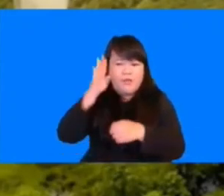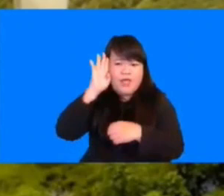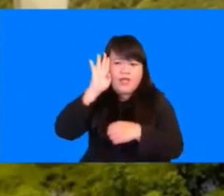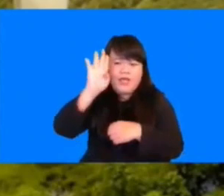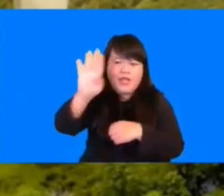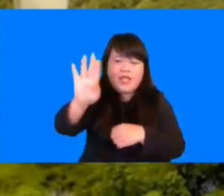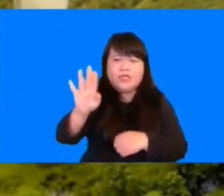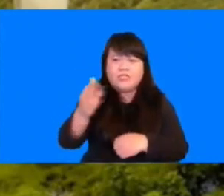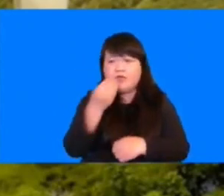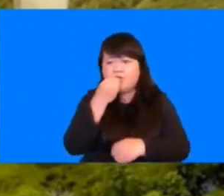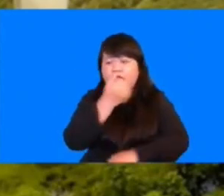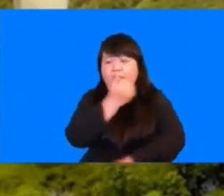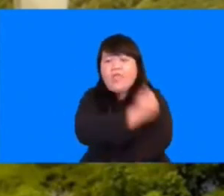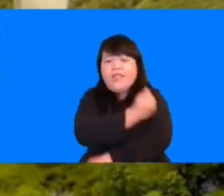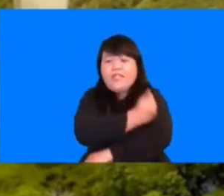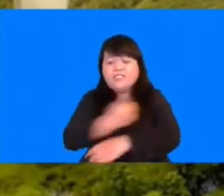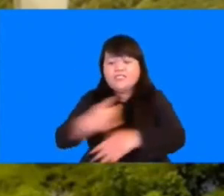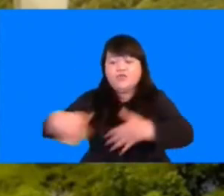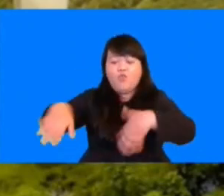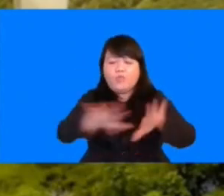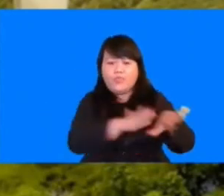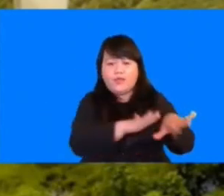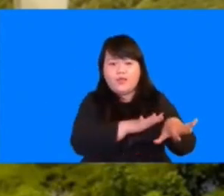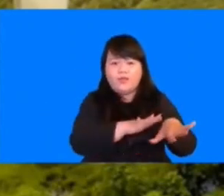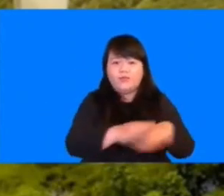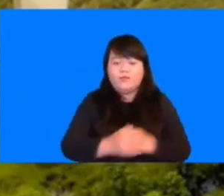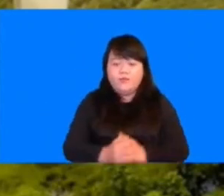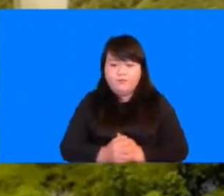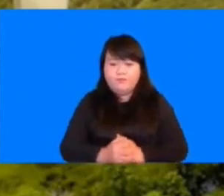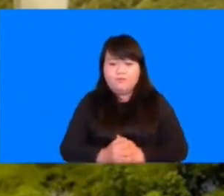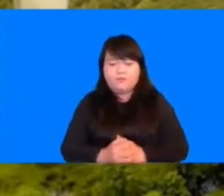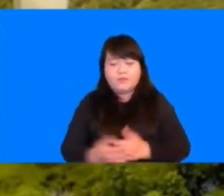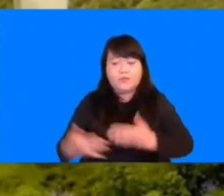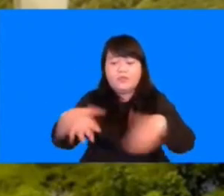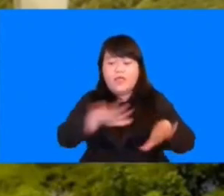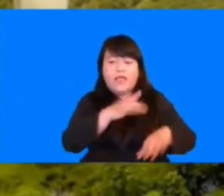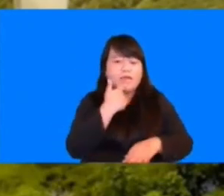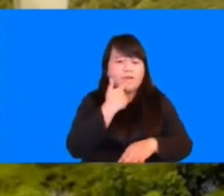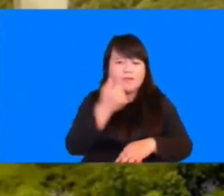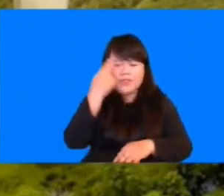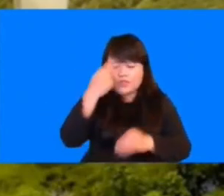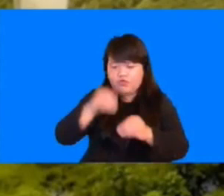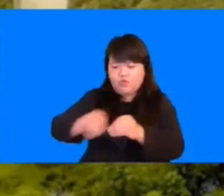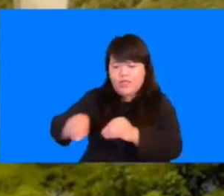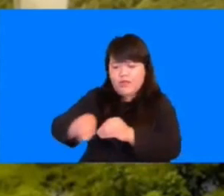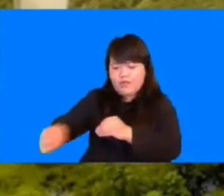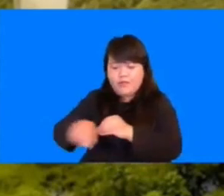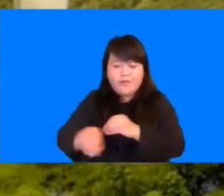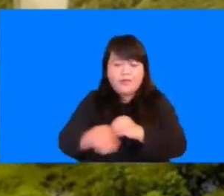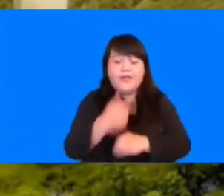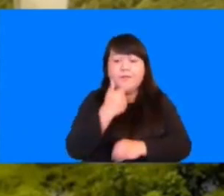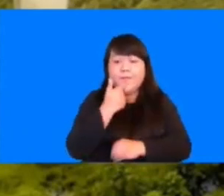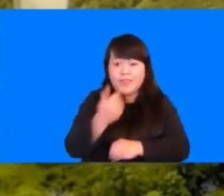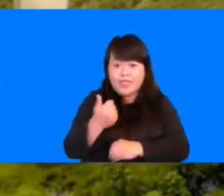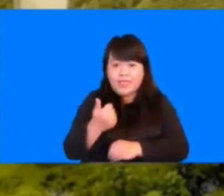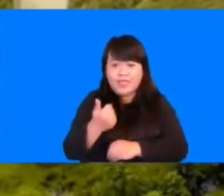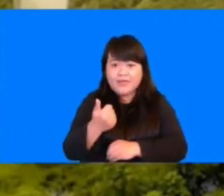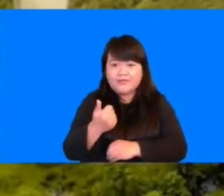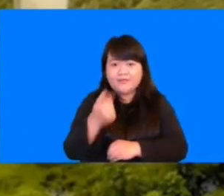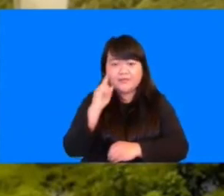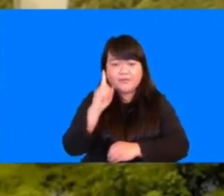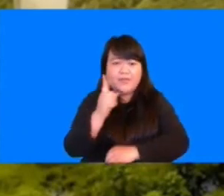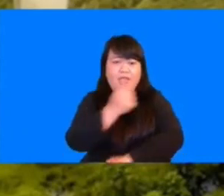food, energy and water. Ketersediaan air sangat penting untuk pertanian. Demikian pula dengan